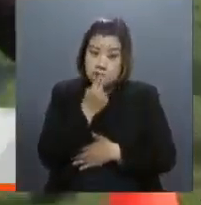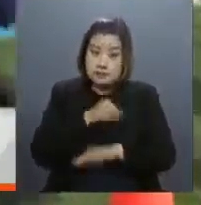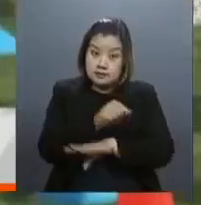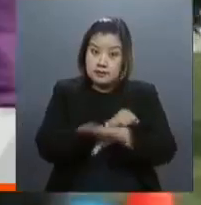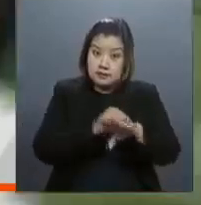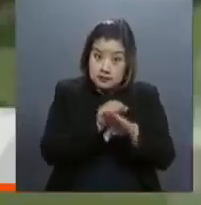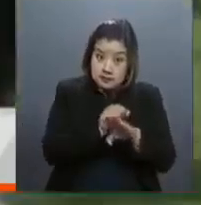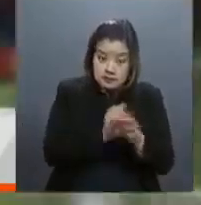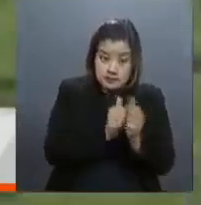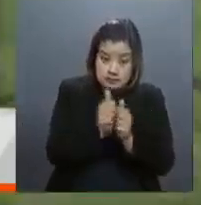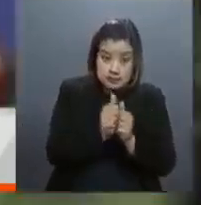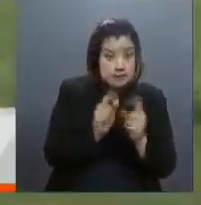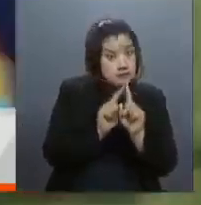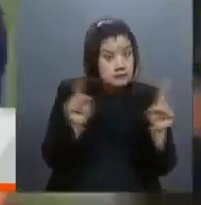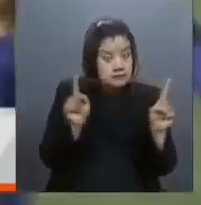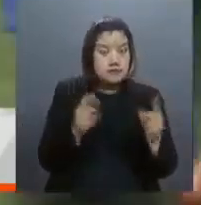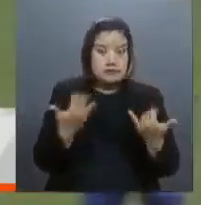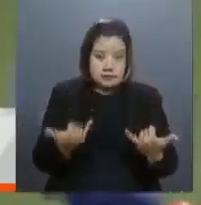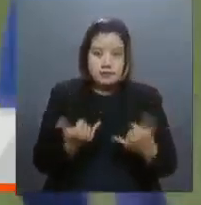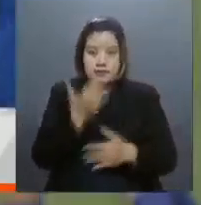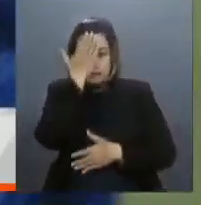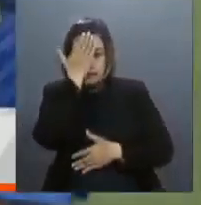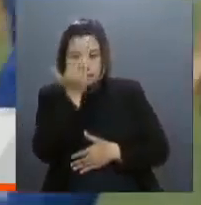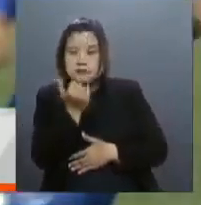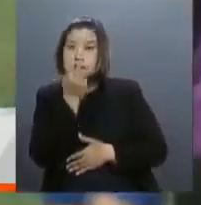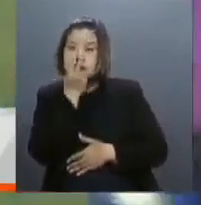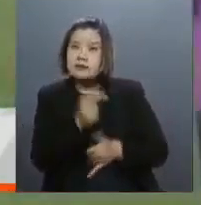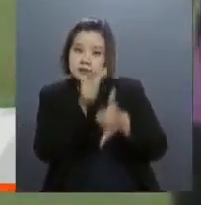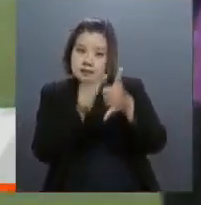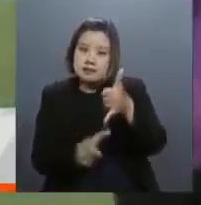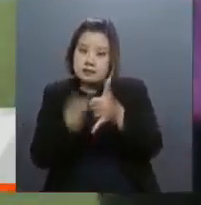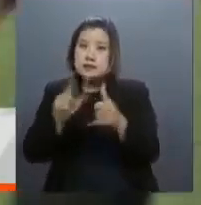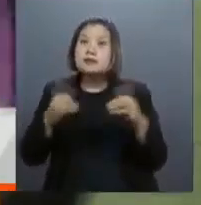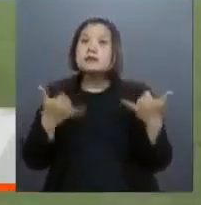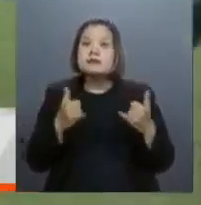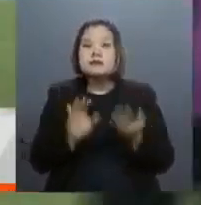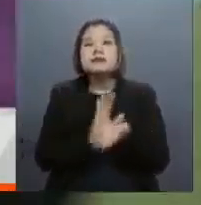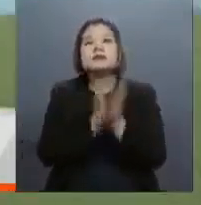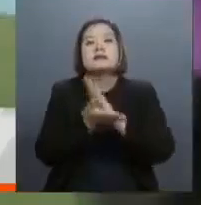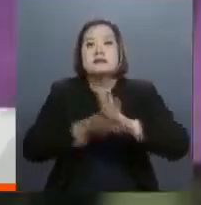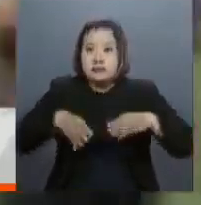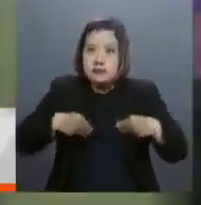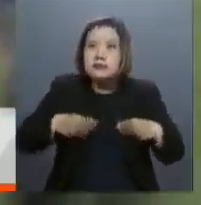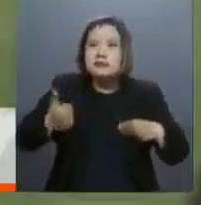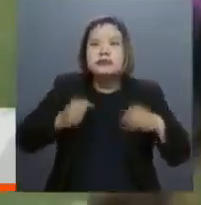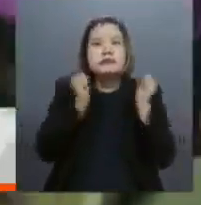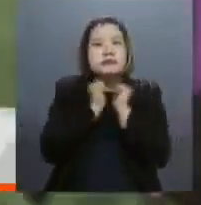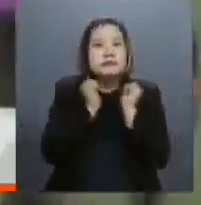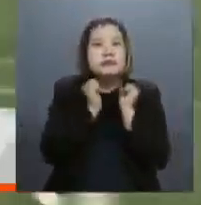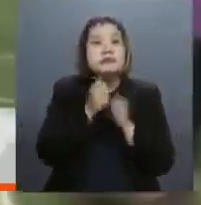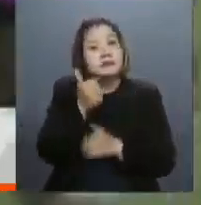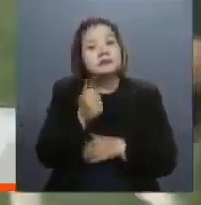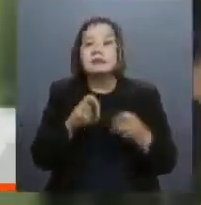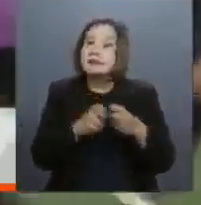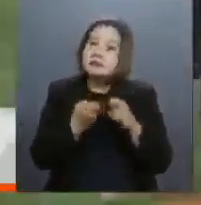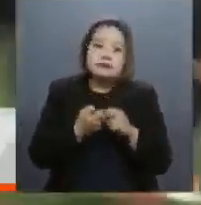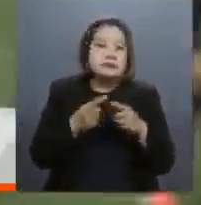พรุ่งนี้ครับโดยซิโก้พอใจนักเตะทุกคนที่สามารถปรับตัวกับสภาพอากาศที่หนาวเย็นได้ดีและไม่มีปัญหาการบ